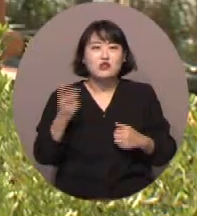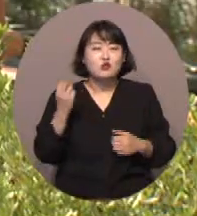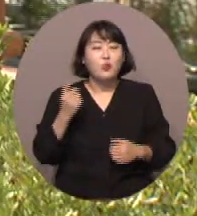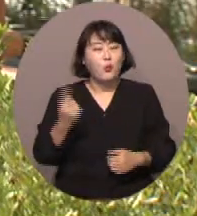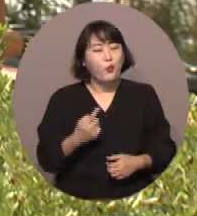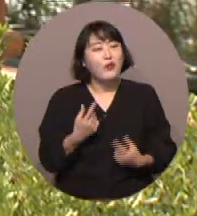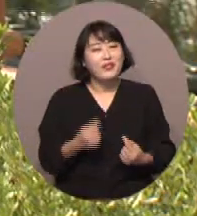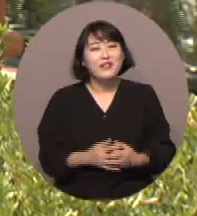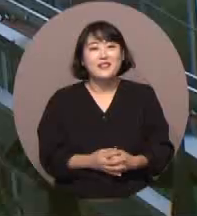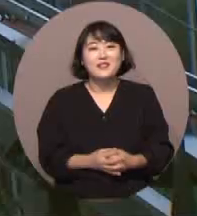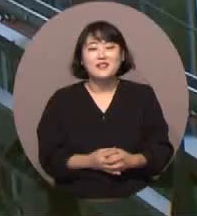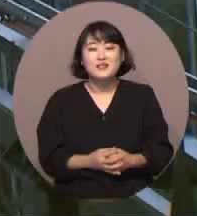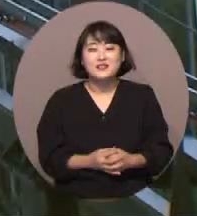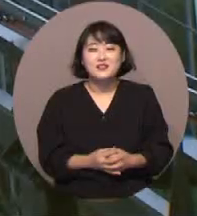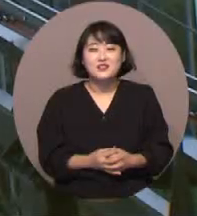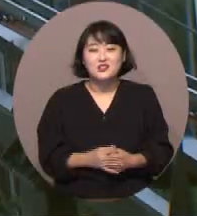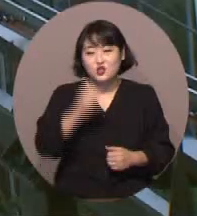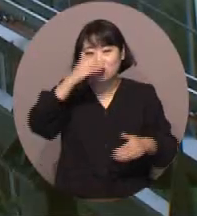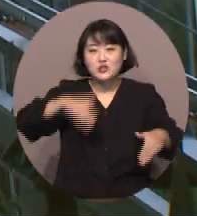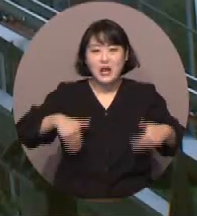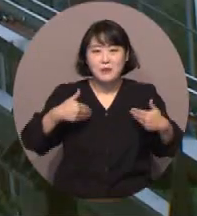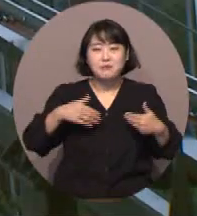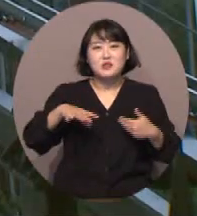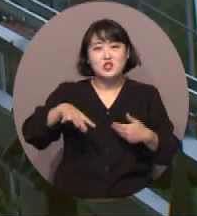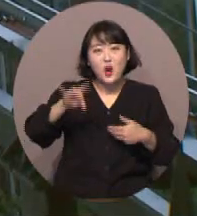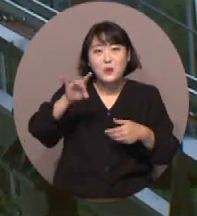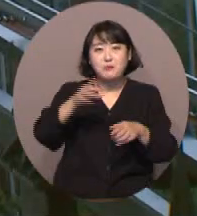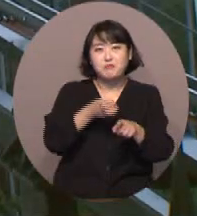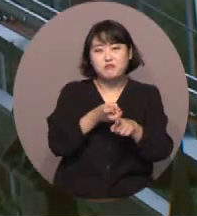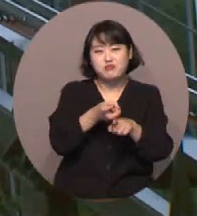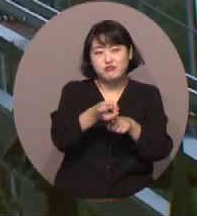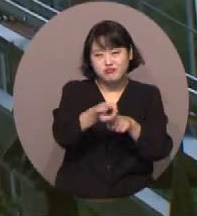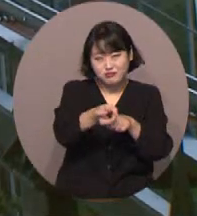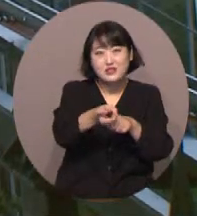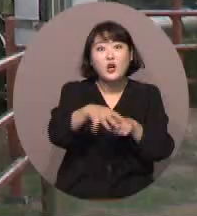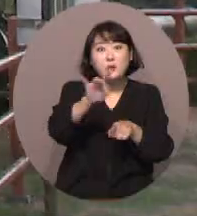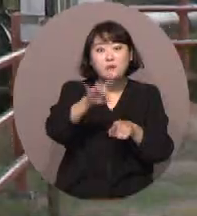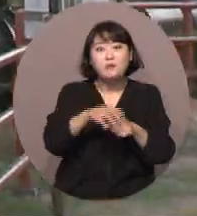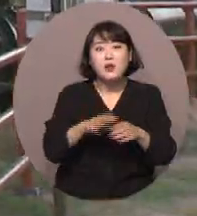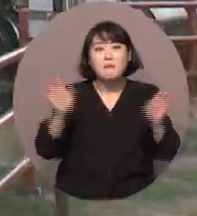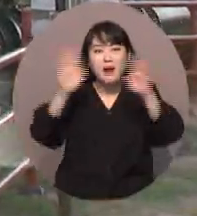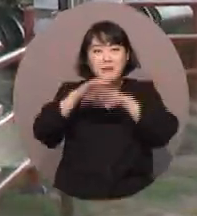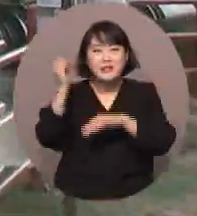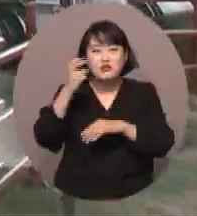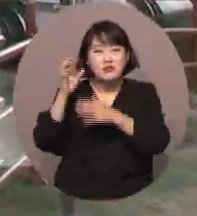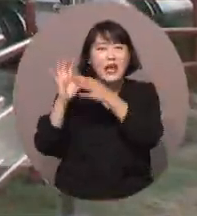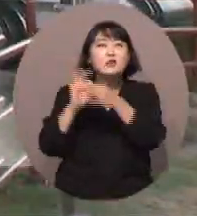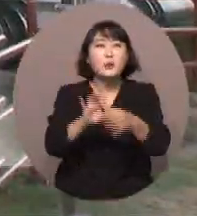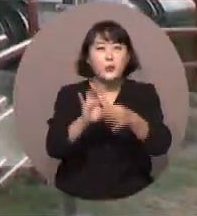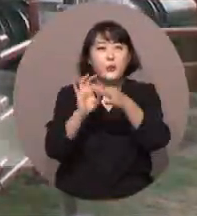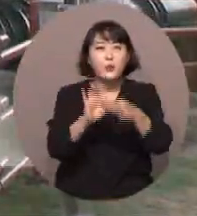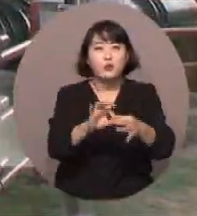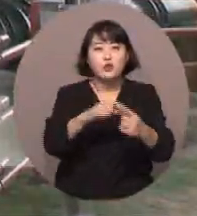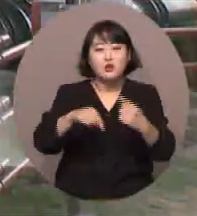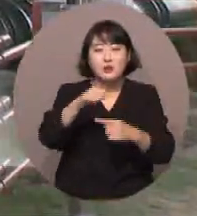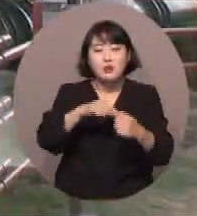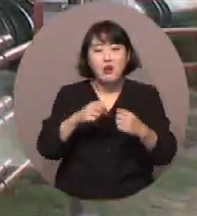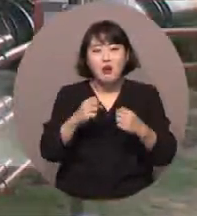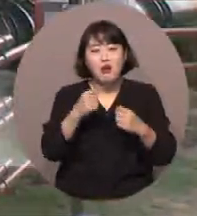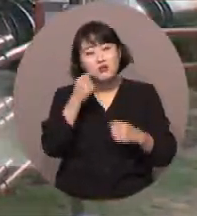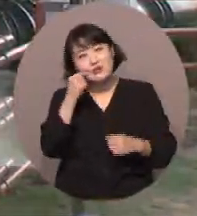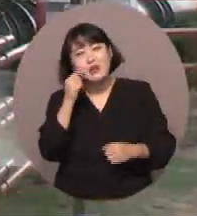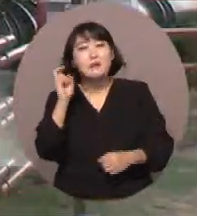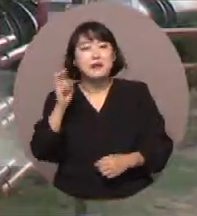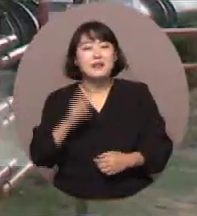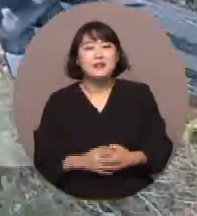것 같아요. 충남에 처음 설치되는 모노레일인데 야간에도 상시 운영되면서 새로운 명물이 될